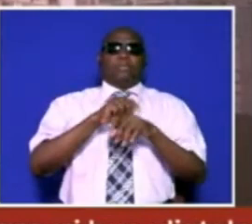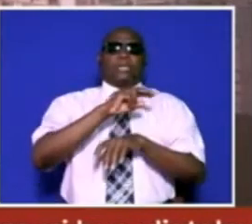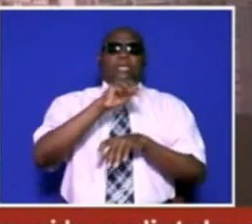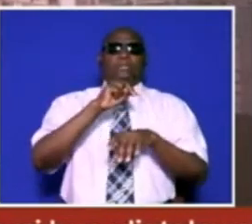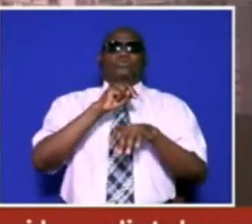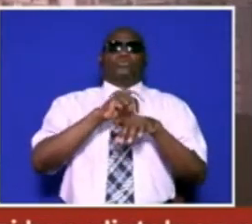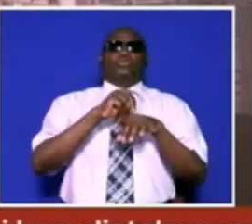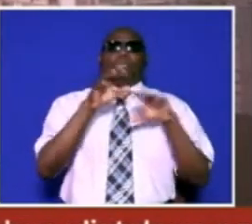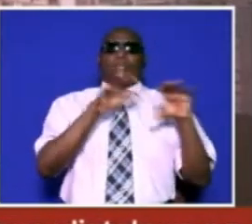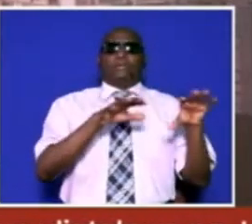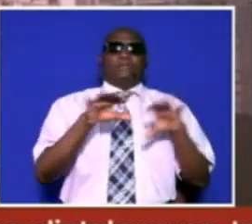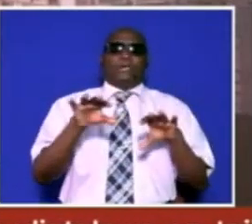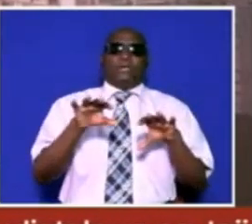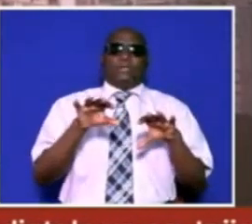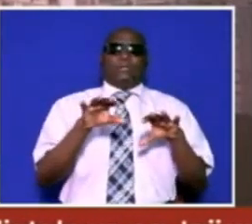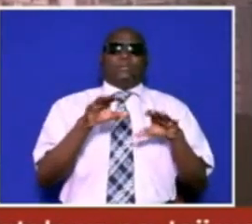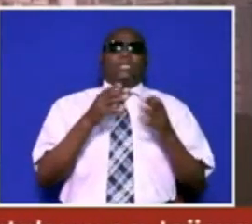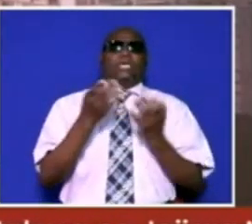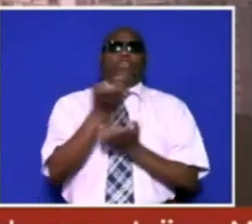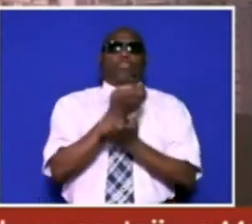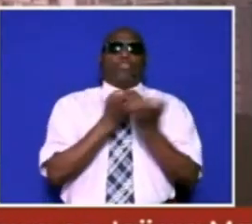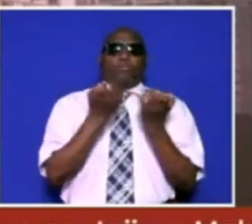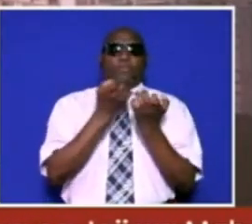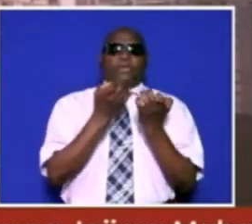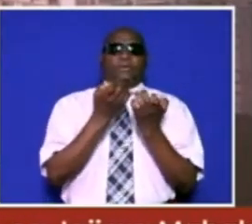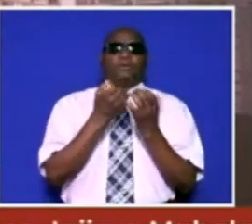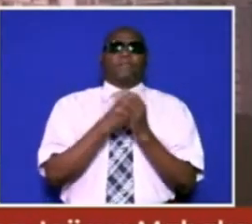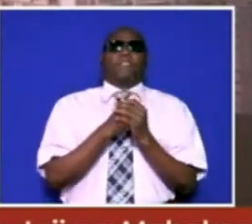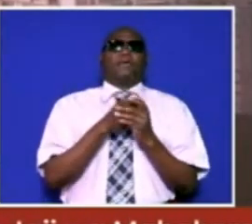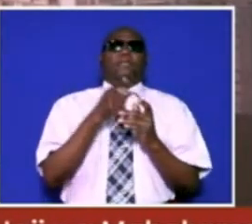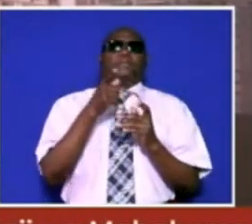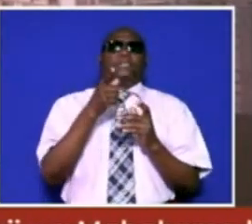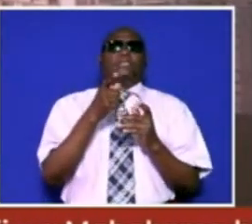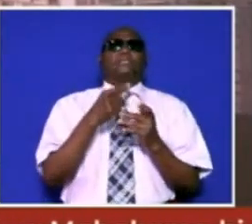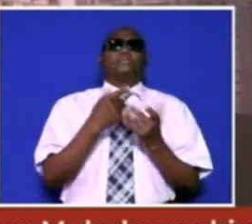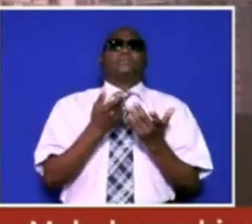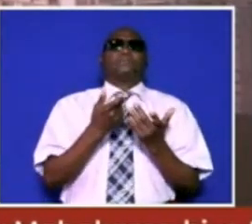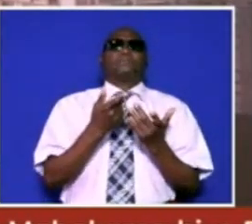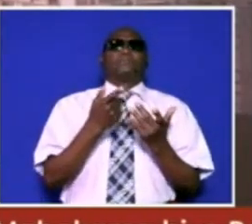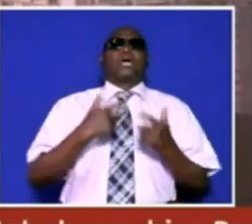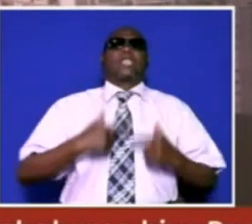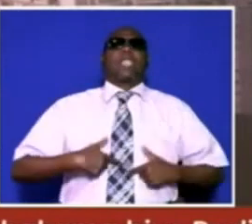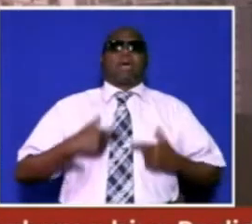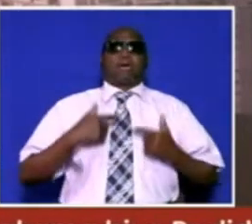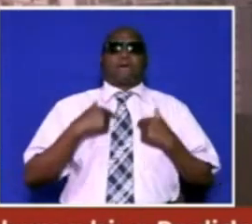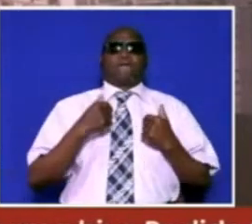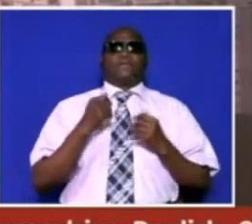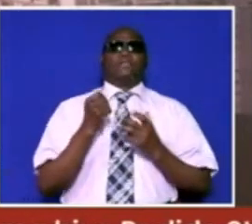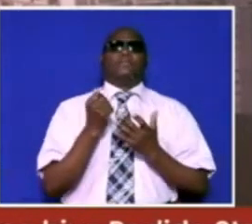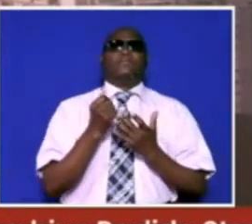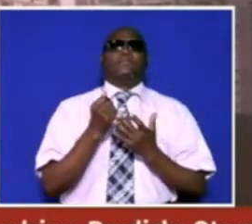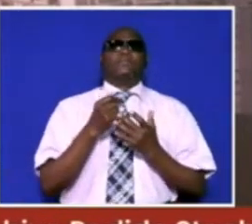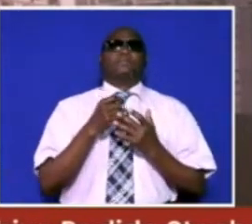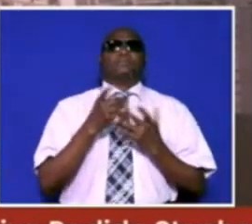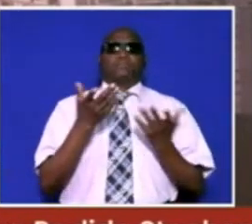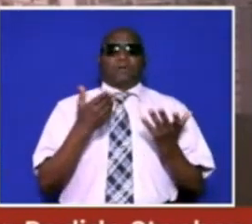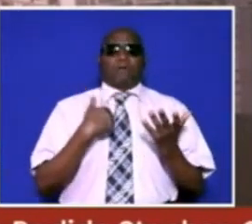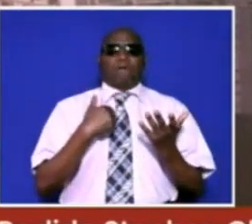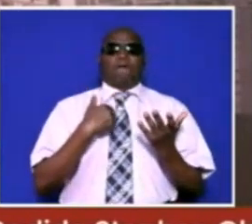Wafanyabiashara wadogo wadogo eneo hili wanasema gharama ya maisha imewaathiri pakubwa, wengi wao wakikosa kumudu mahitaji ya familia